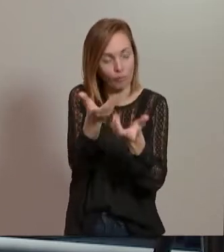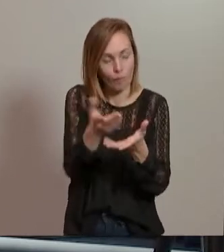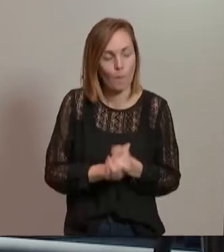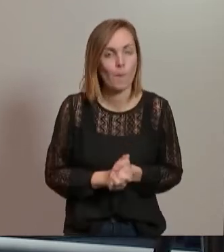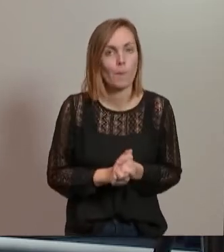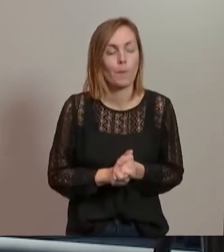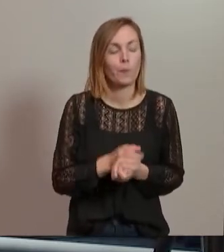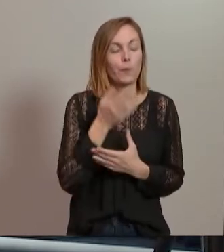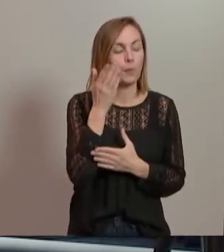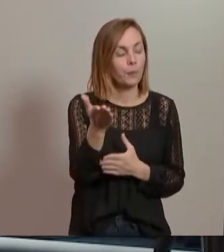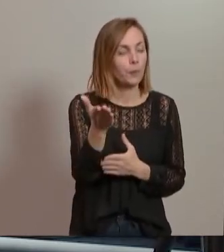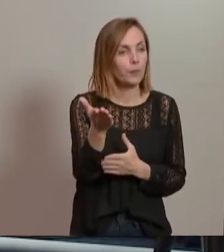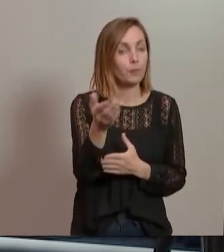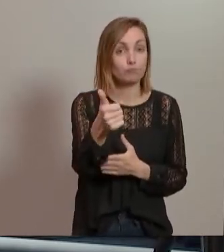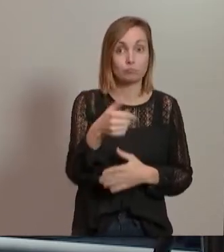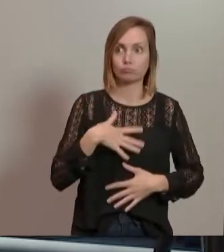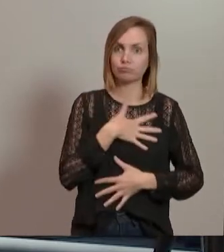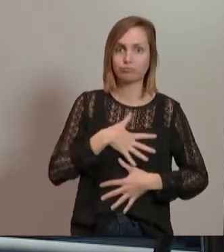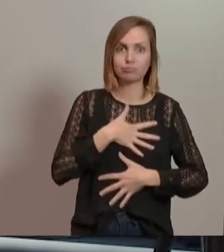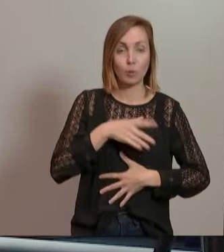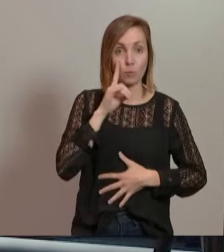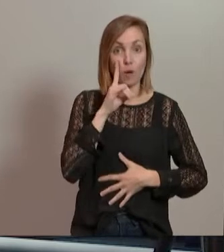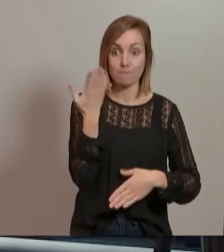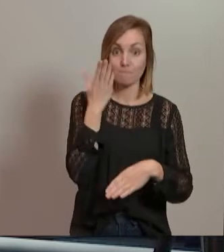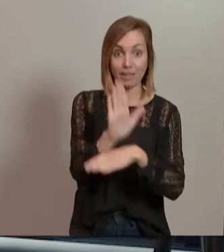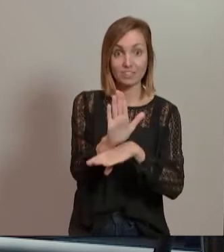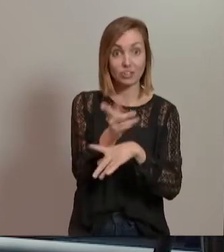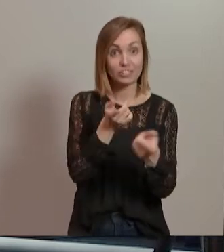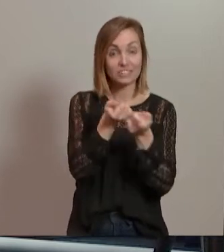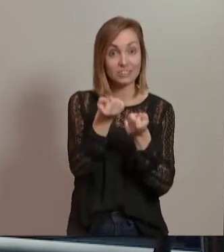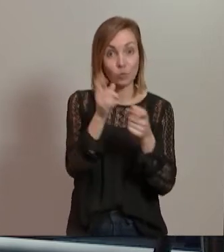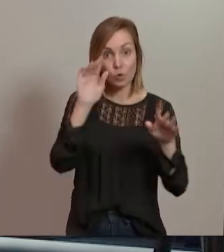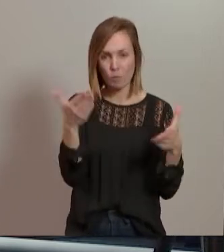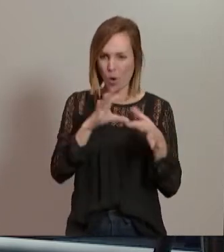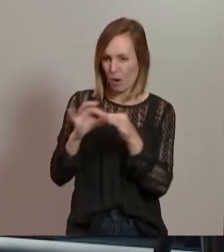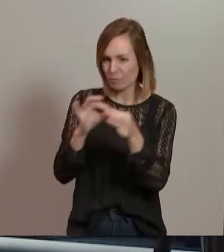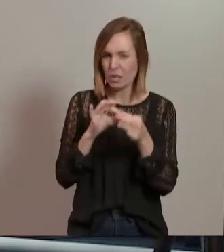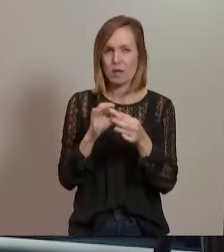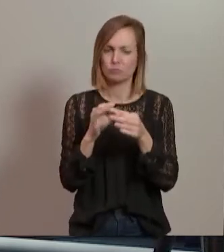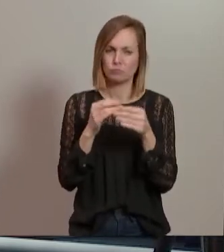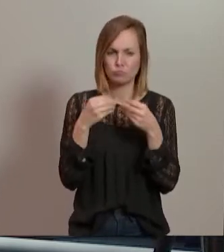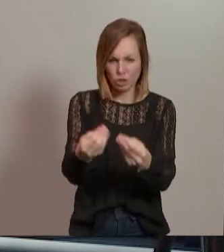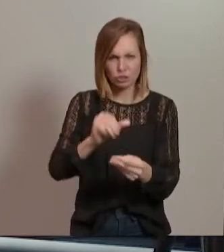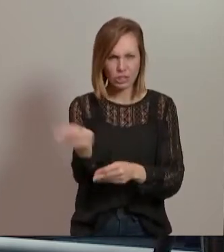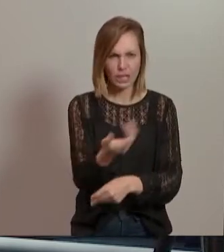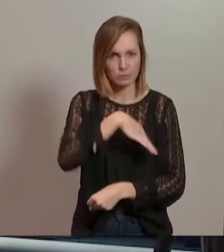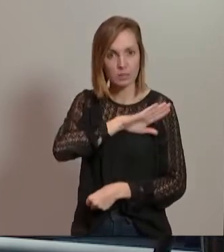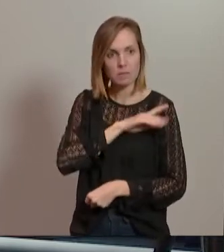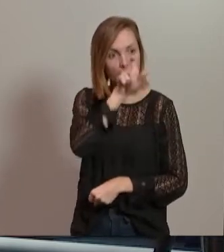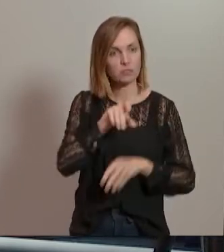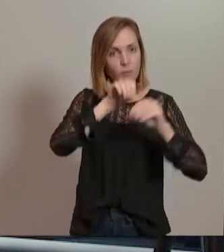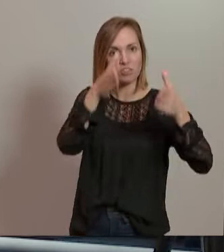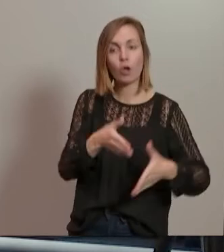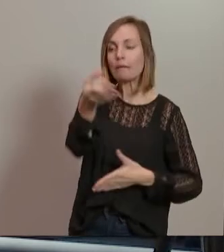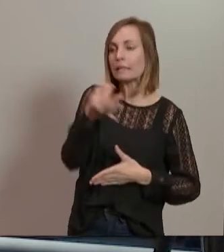coup était très content parce qu'on lui présentait plein de gestion collaborative, de responsabilisation, tout ça. Et là, le formateur nous dit, oui,